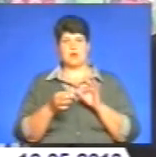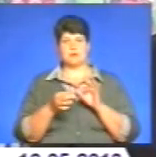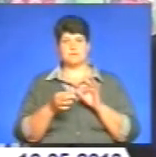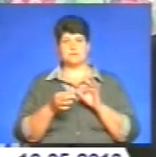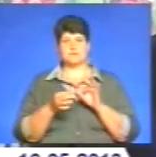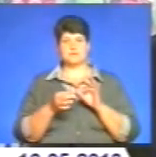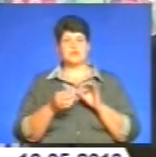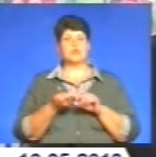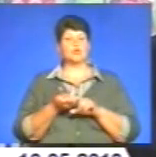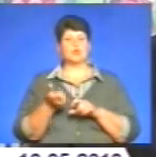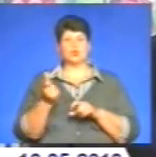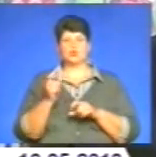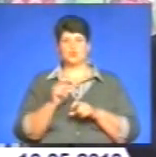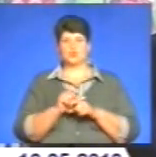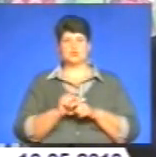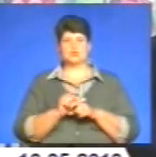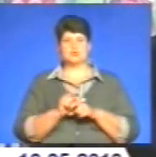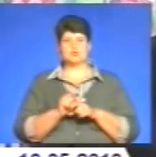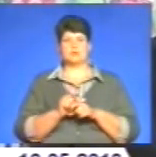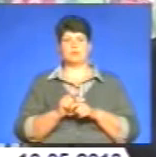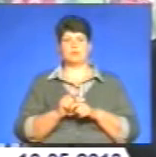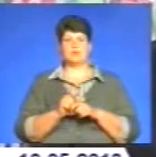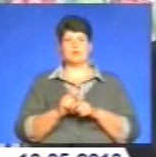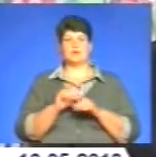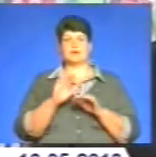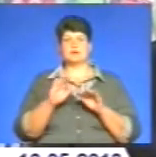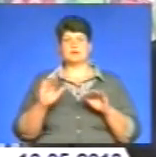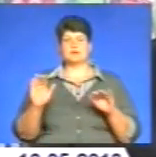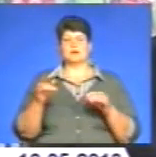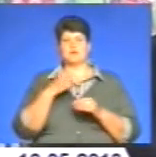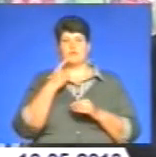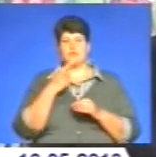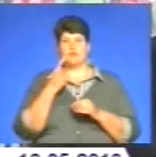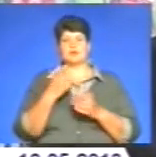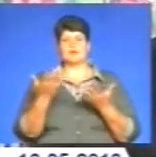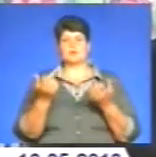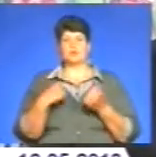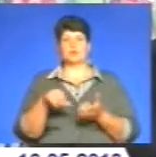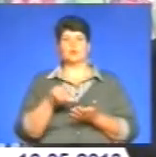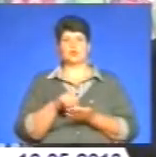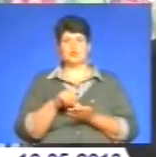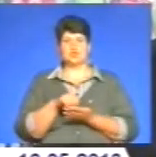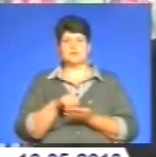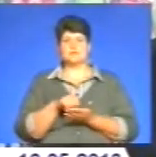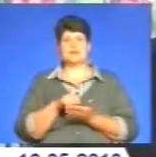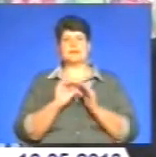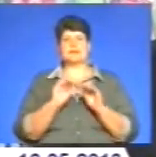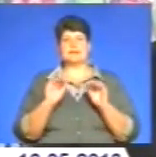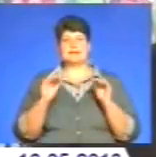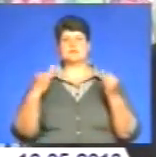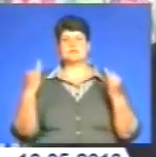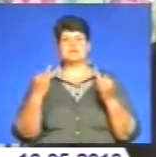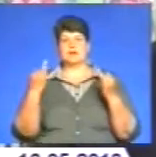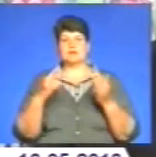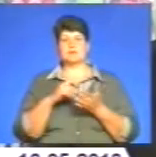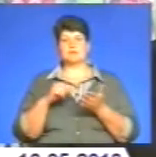до вже скажемо по відгуках дітей які беруть участь це дітям цікаво